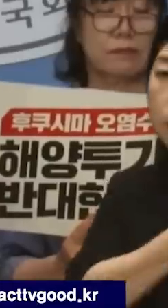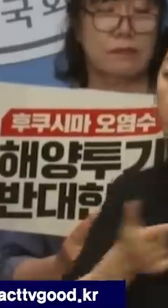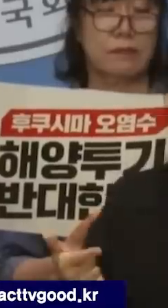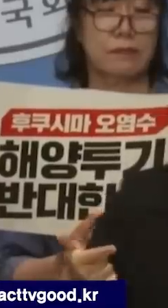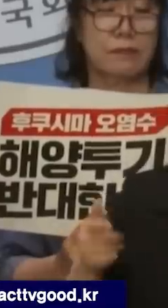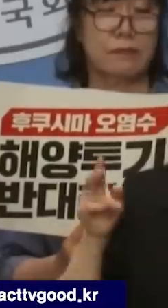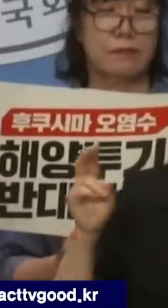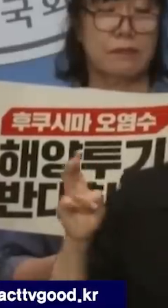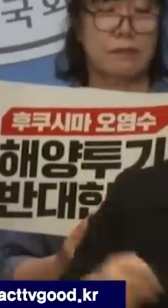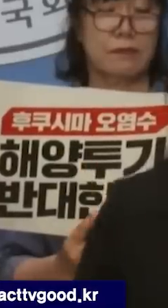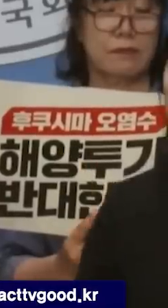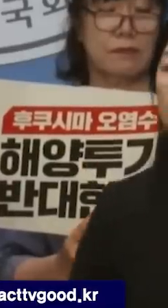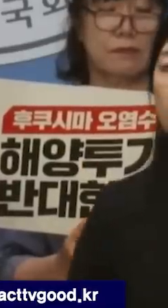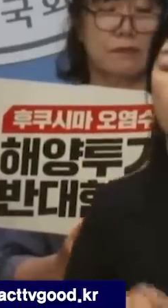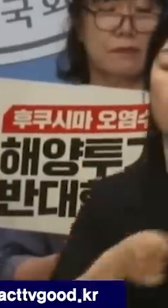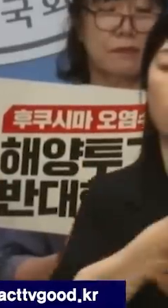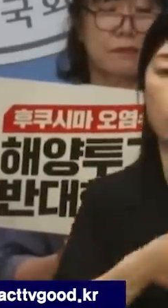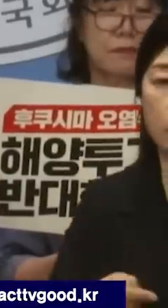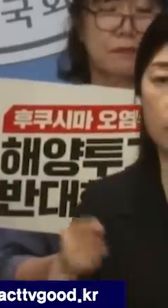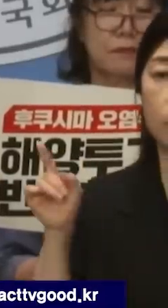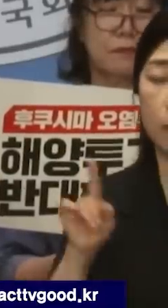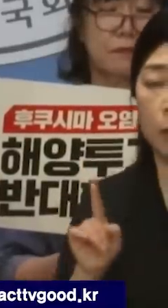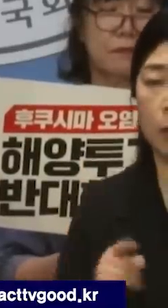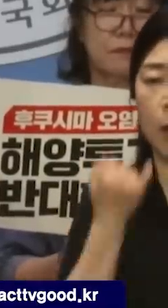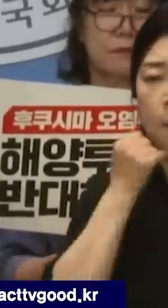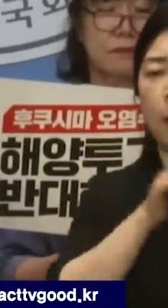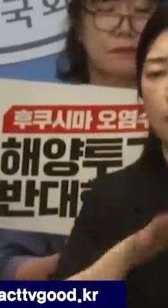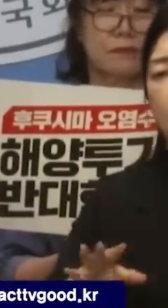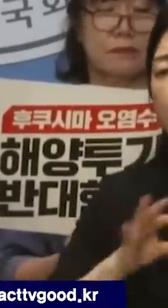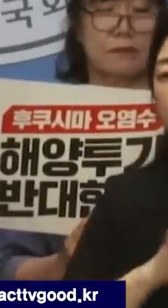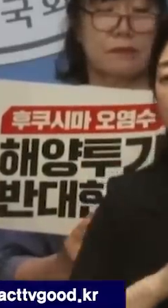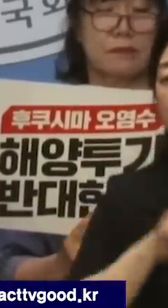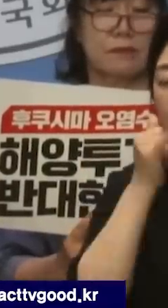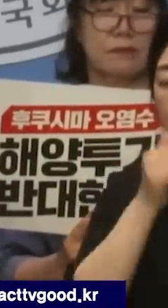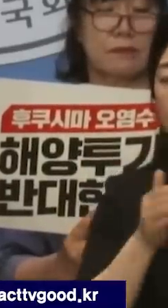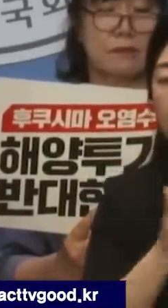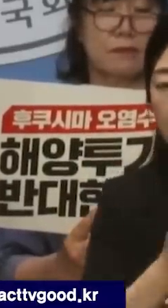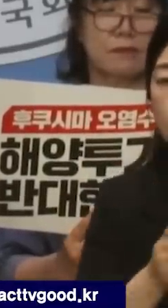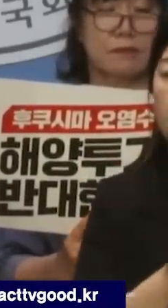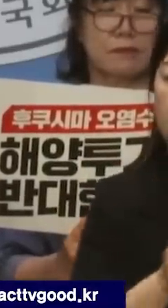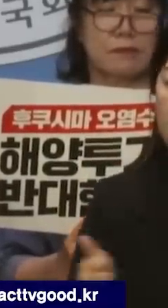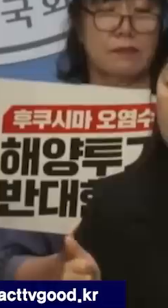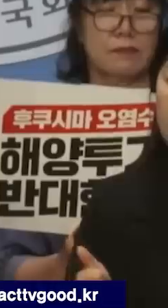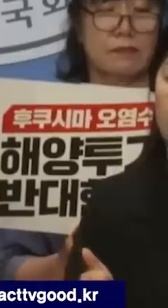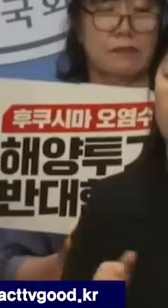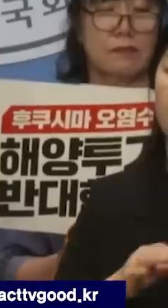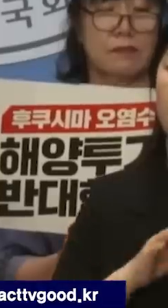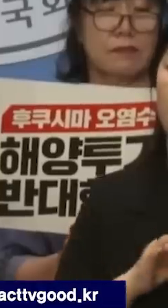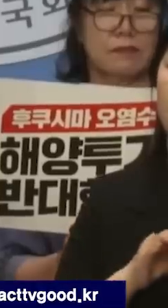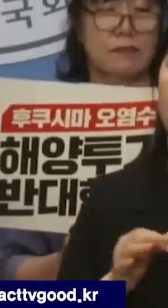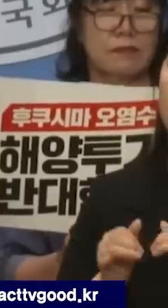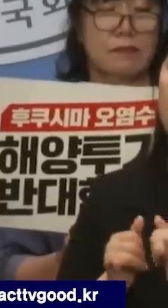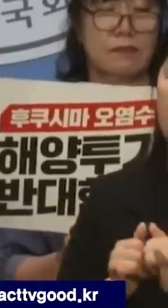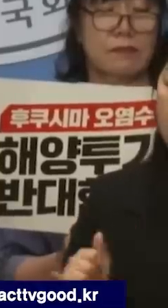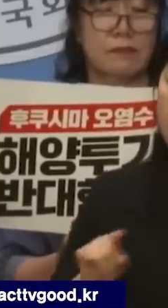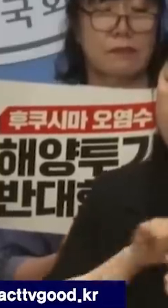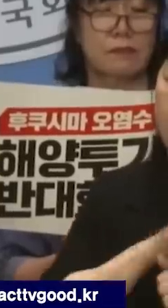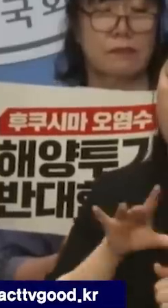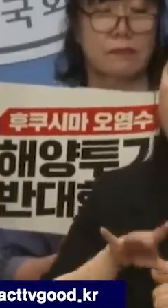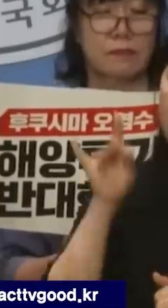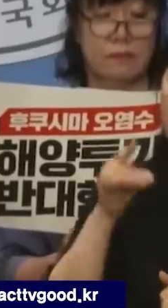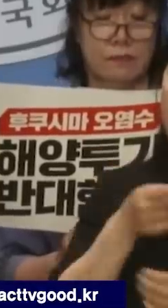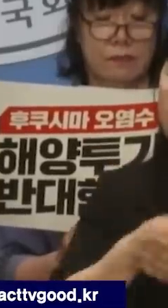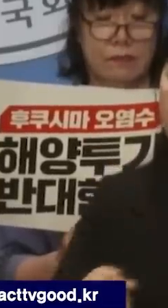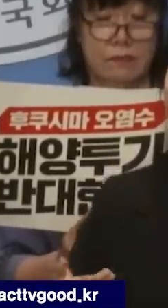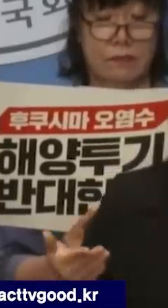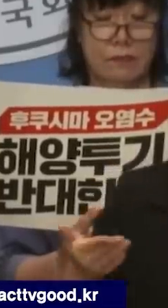줄 것이다. 그 피해는 바다 밀접한 어업인, 수산업인들에게 가장 먼저